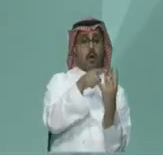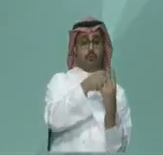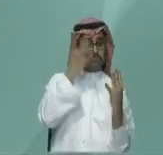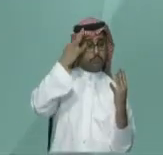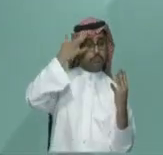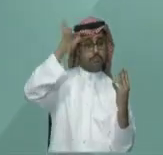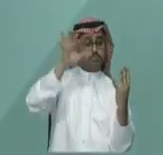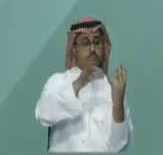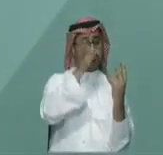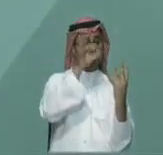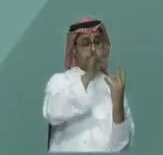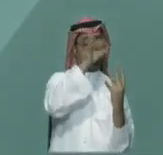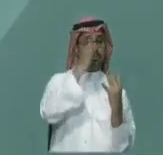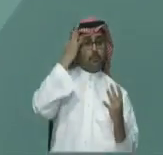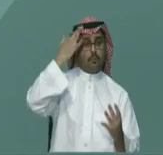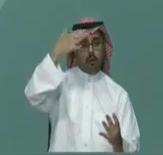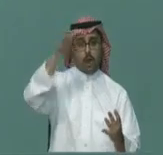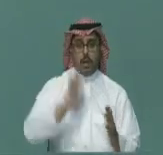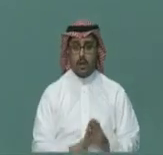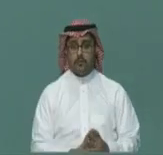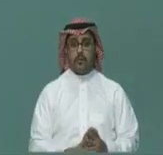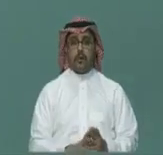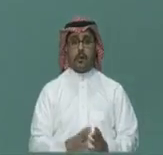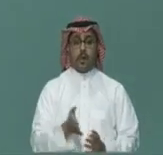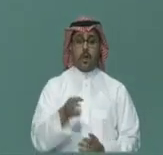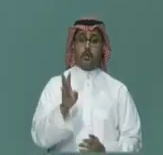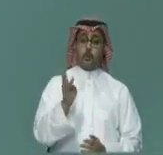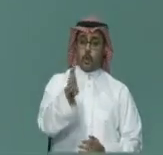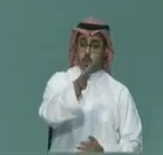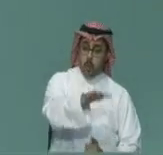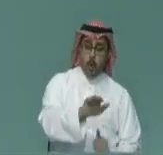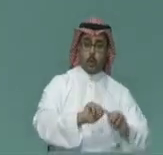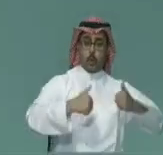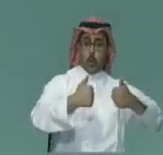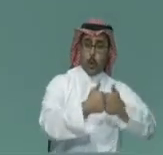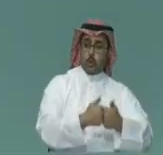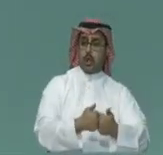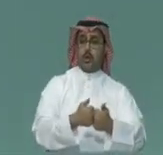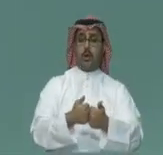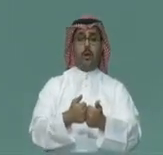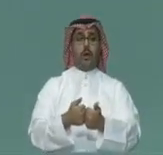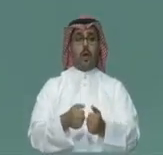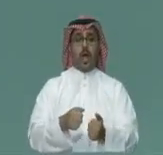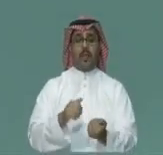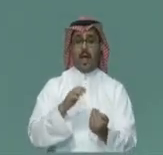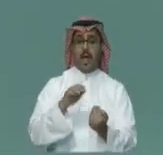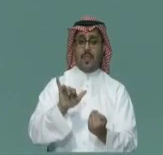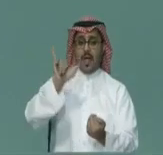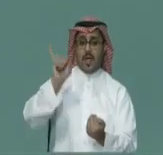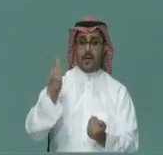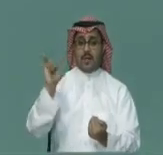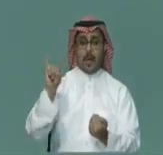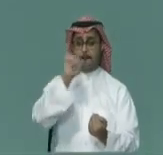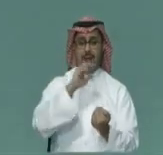المبادرات حتى أن أيضا شملت الأرامل والأيتام والمطلقات، هذه سهلت وحققت بإذن الله سبحانه